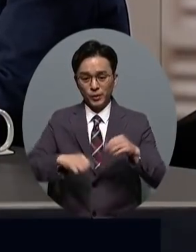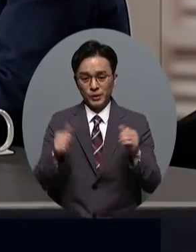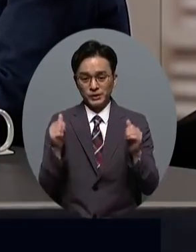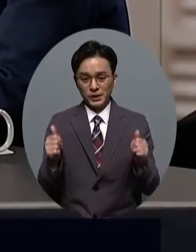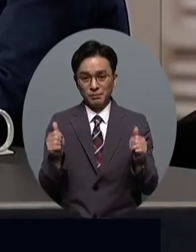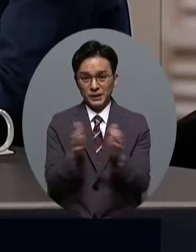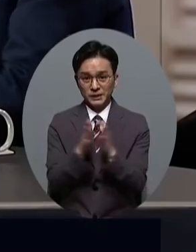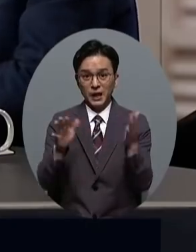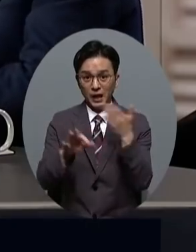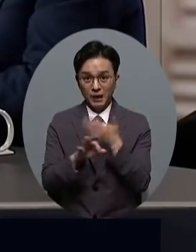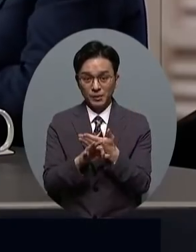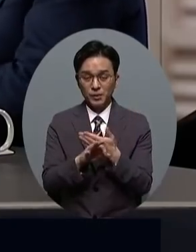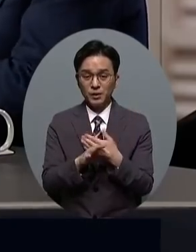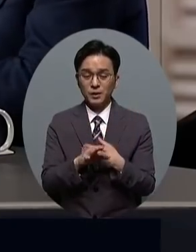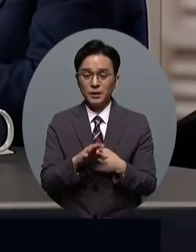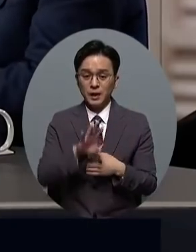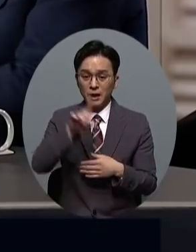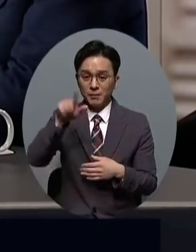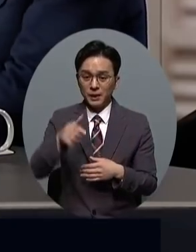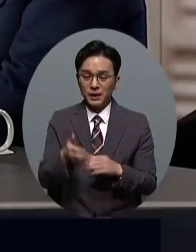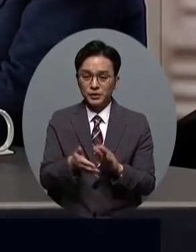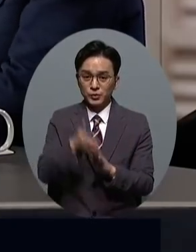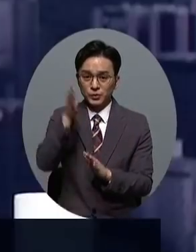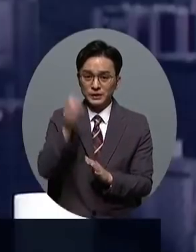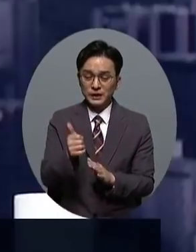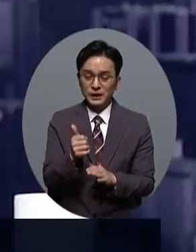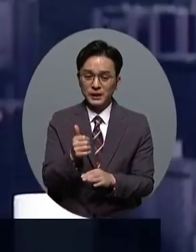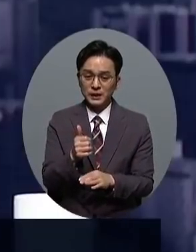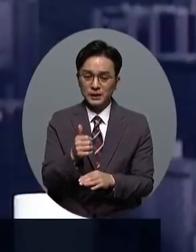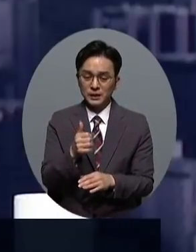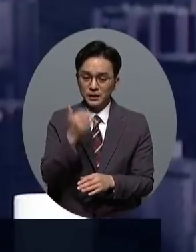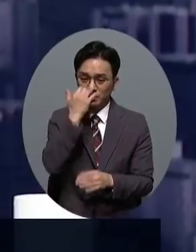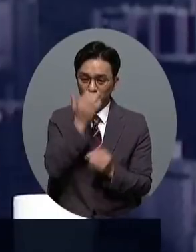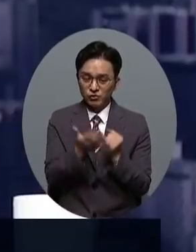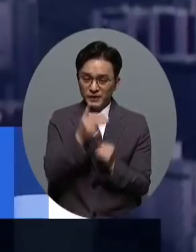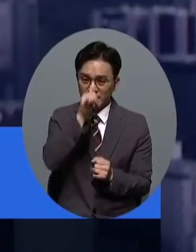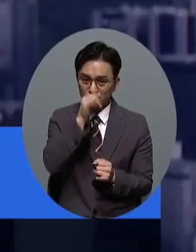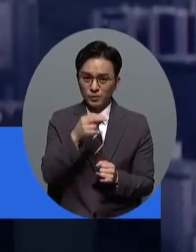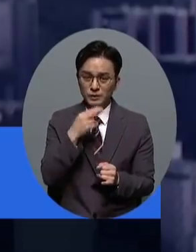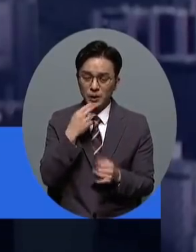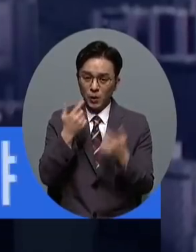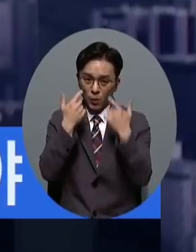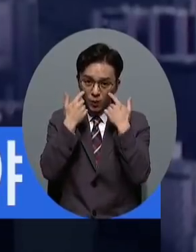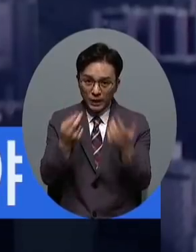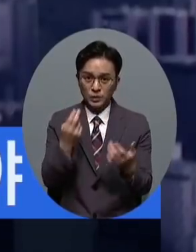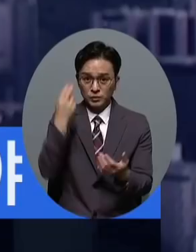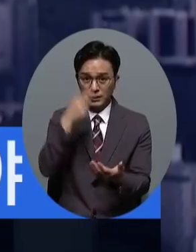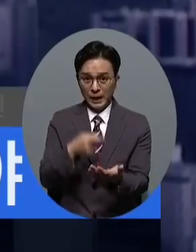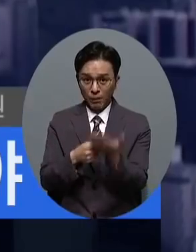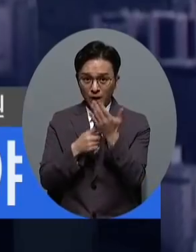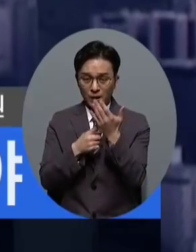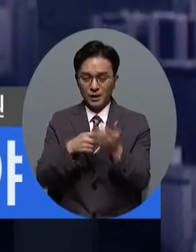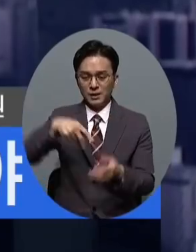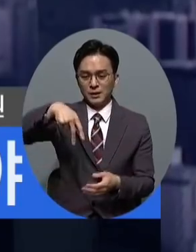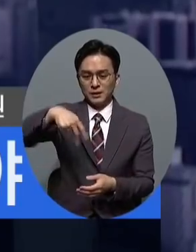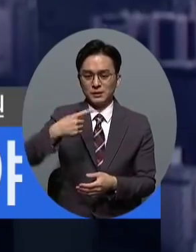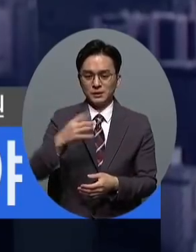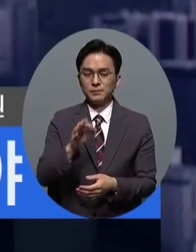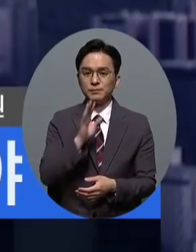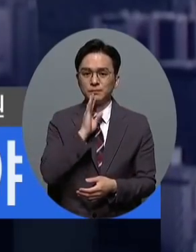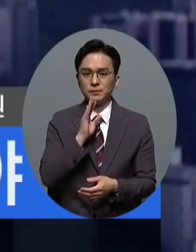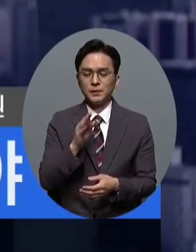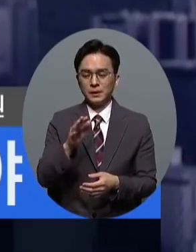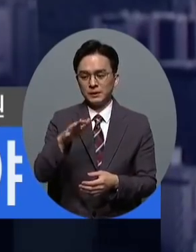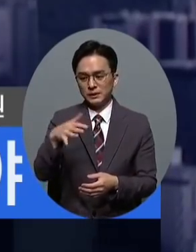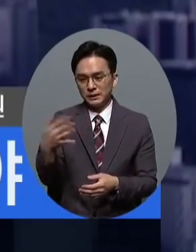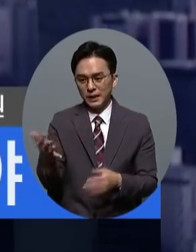검찰이 어떻게 수사, 경찰이 이제 검경수사권 조정이 됐으니까 경찰이 어떻게 수사를 할지에 살펴봐야 되는데 사자 명예훼손이 되려면